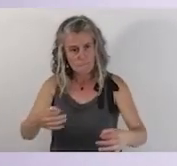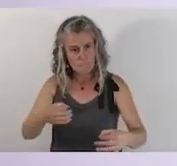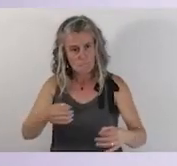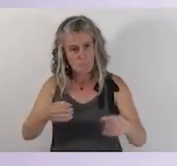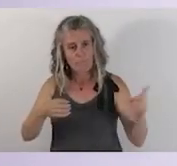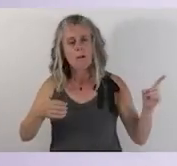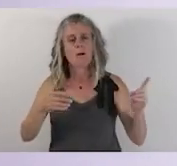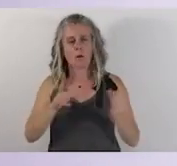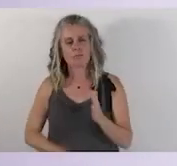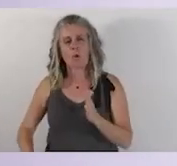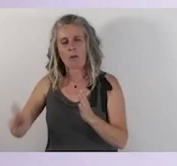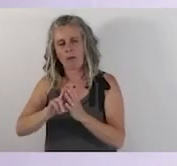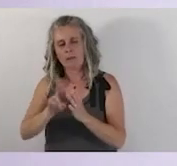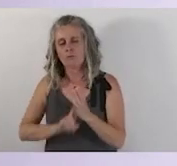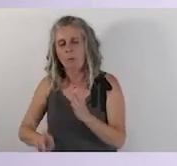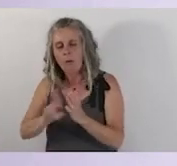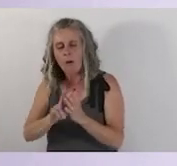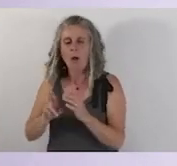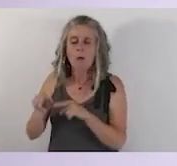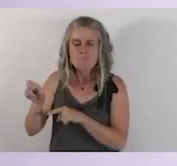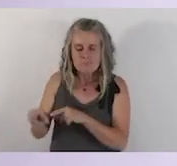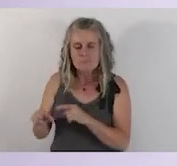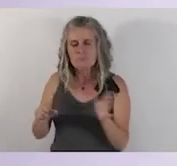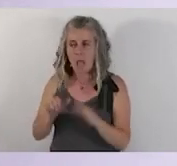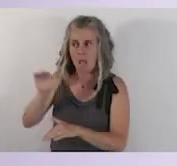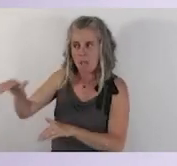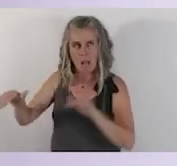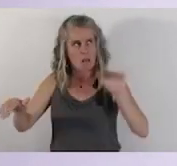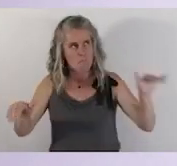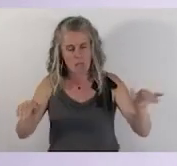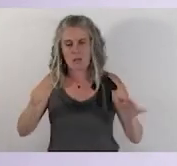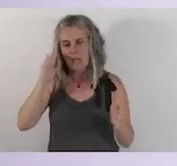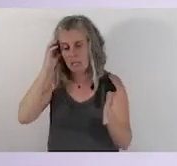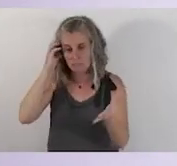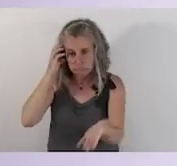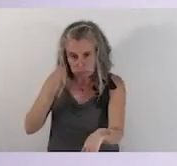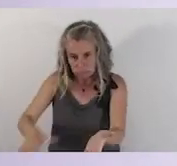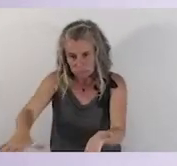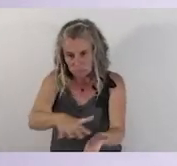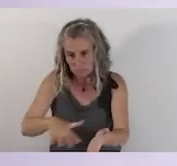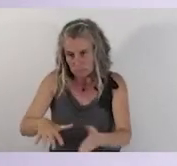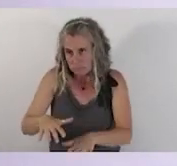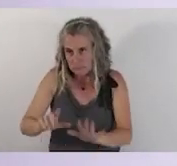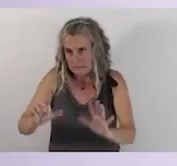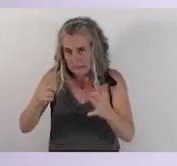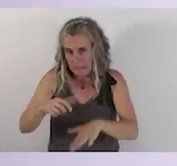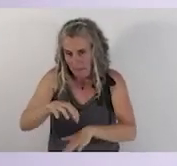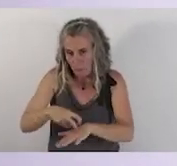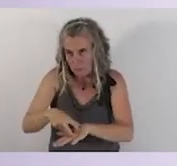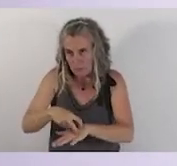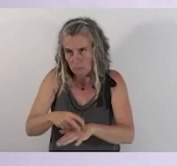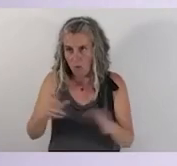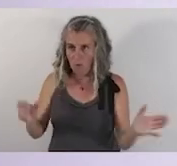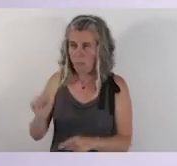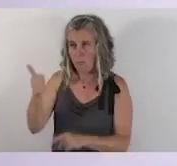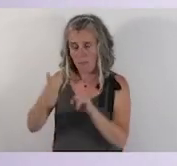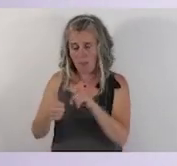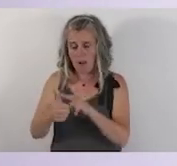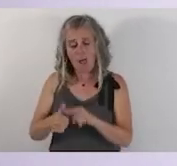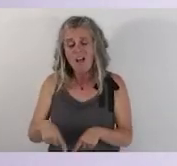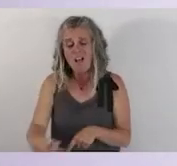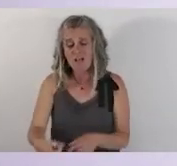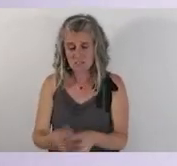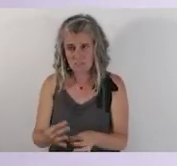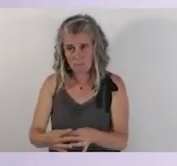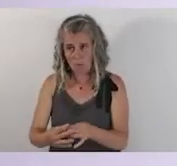des moyens spécifiques sur le territoire du 7e arrondissement et adaptés à la situation du 7e arrondissement. Un, pas de fermeture de classe en septembre. C'est-à-dire